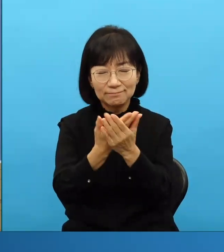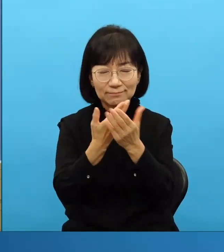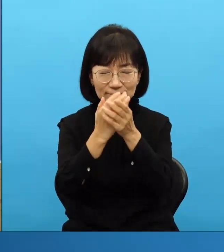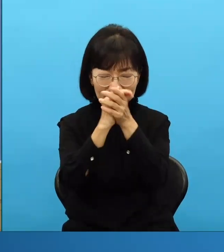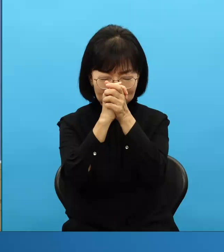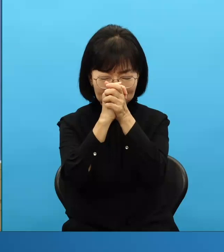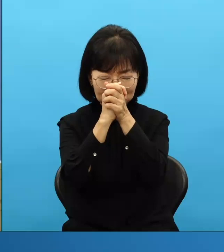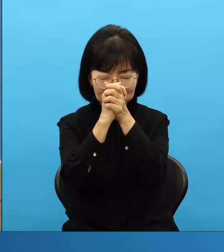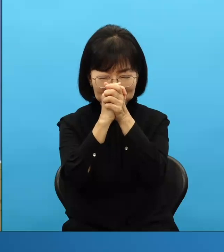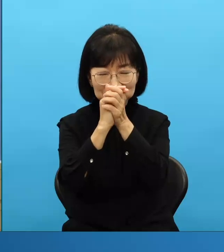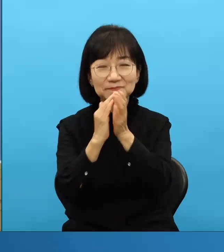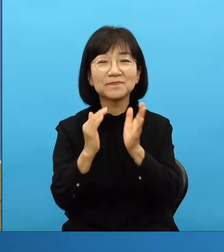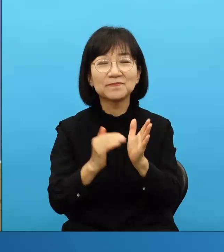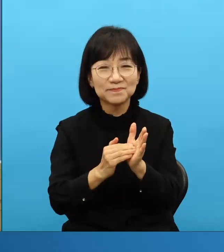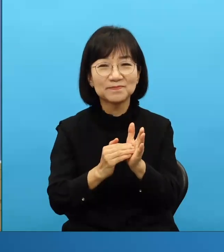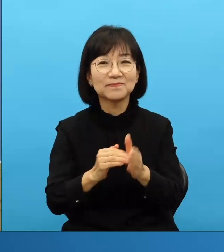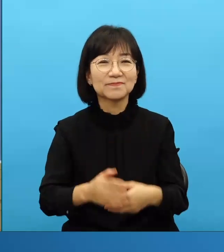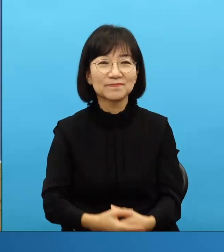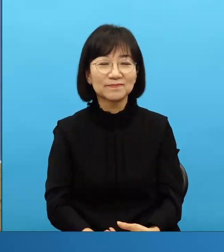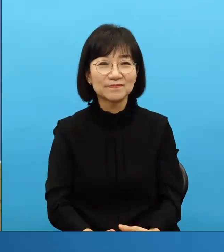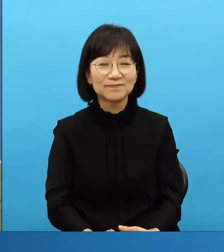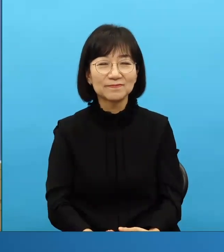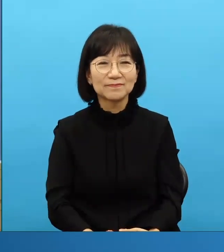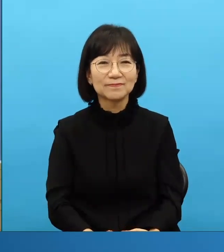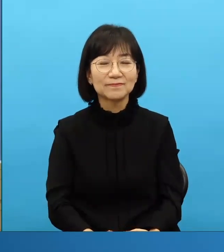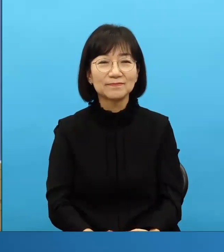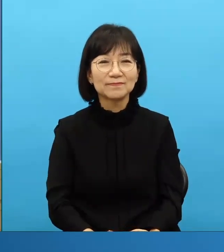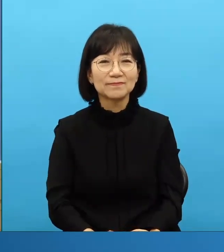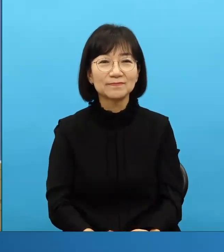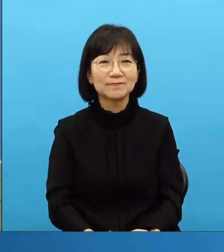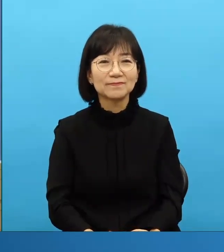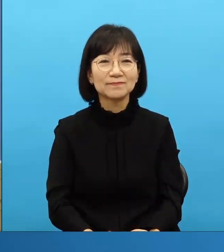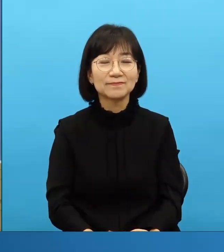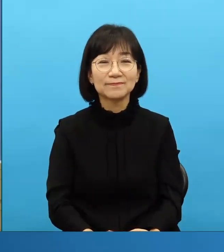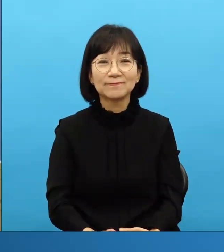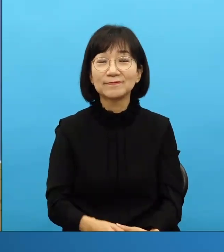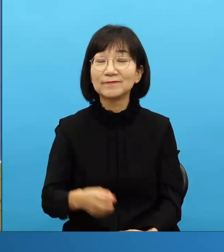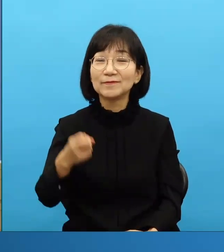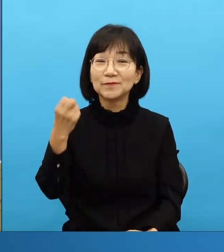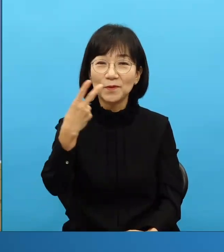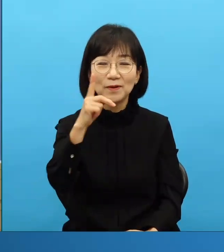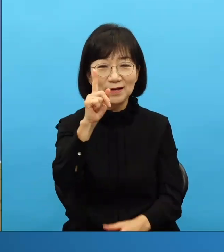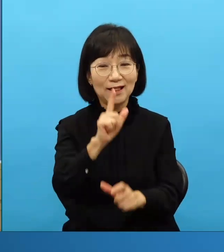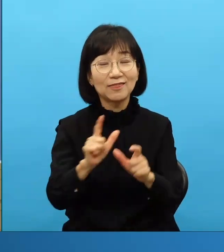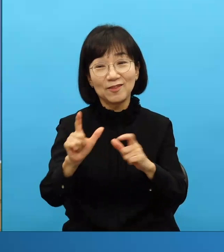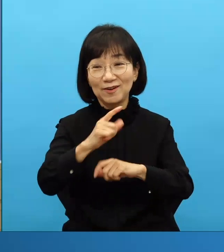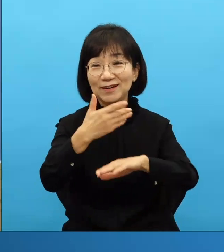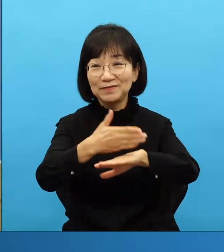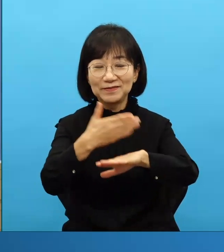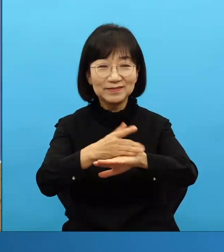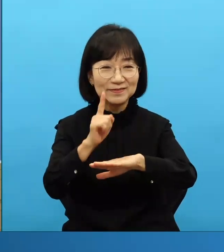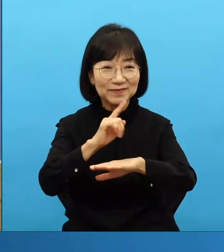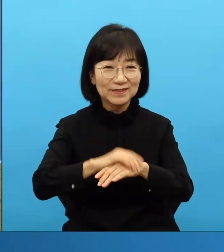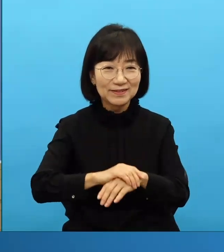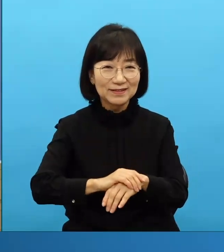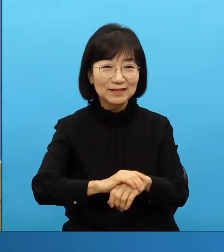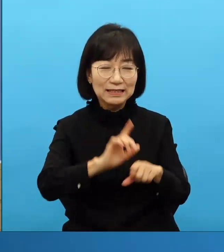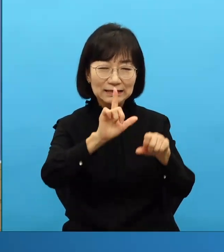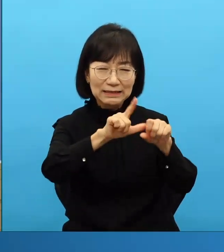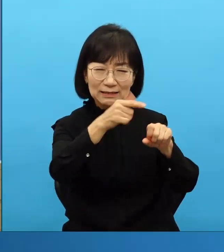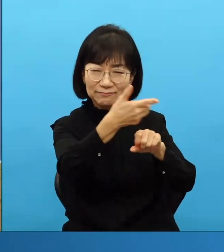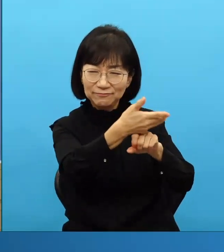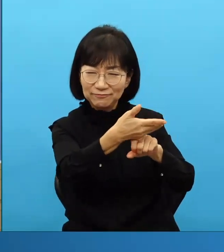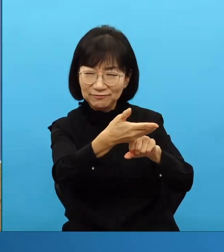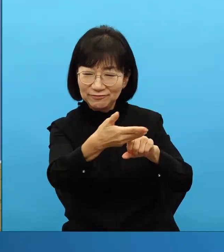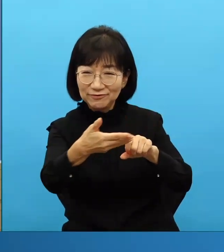for the gospel of peace, the gospel of mercy to come upon me fully. 또 한 가지 감사할 것은 세월이 많이 지났지만 저희